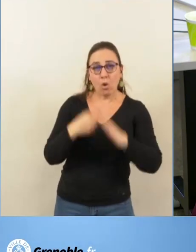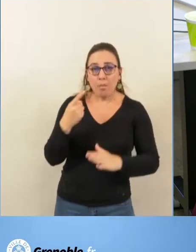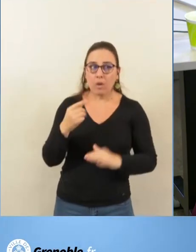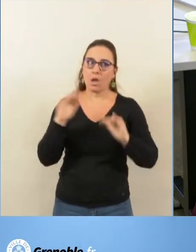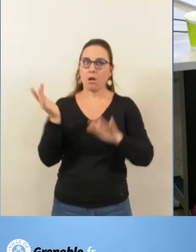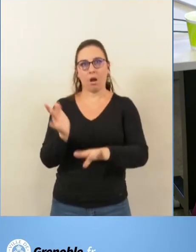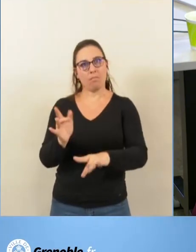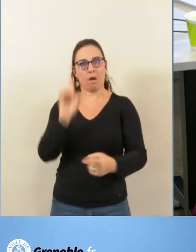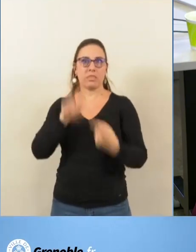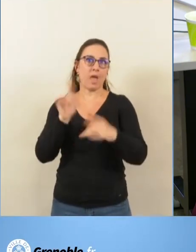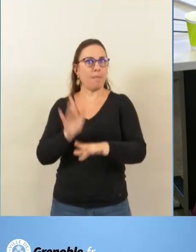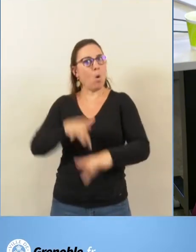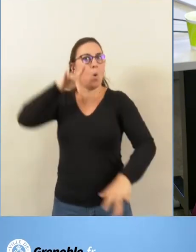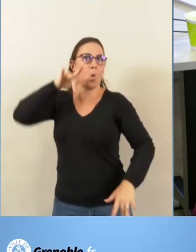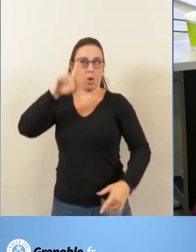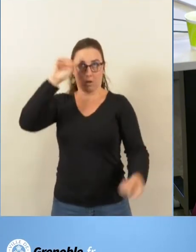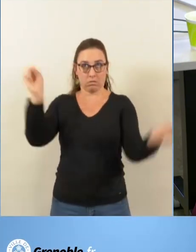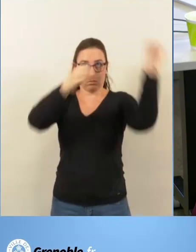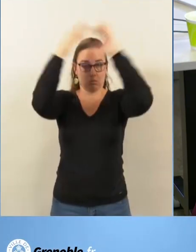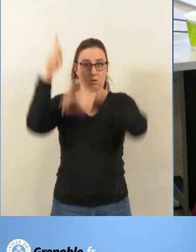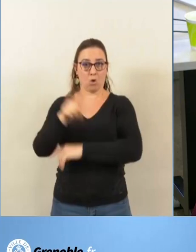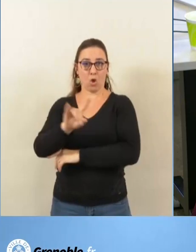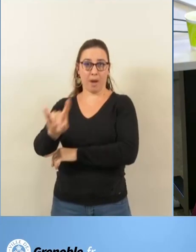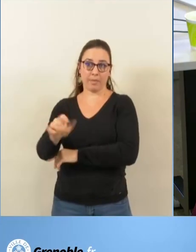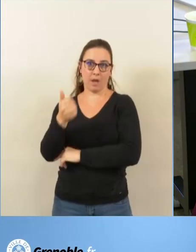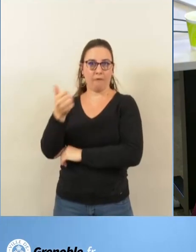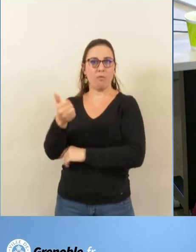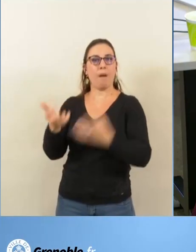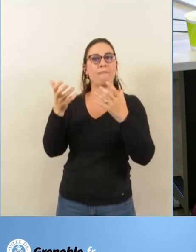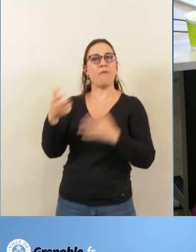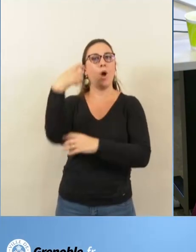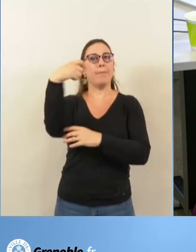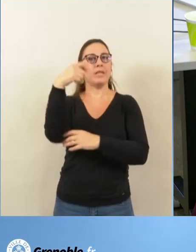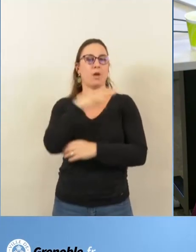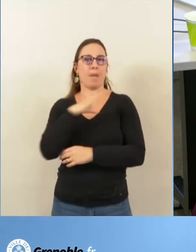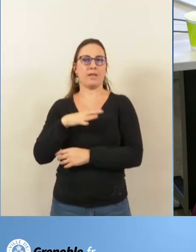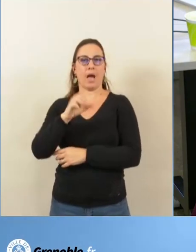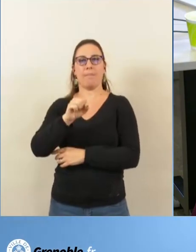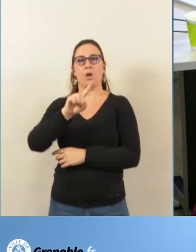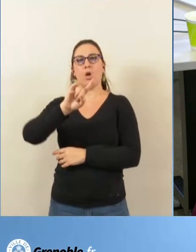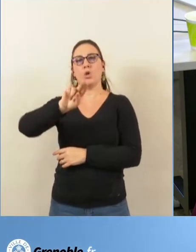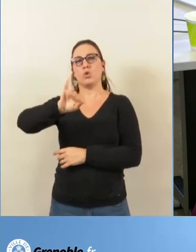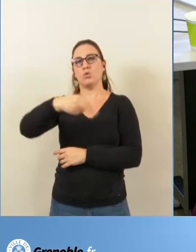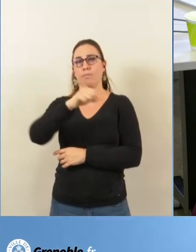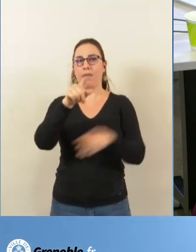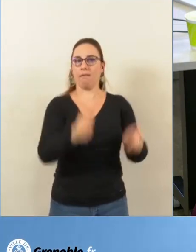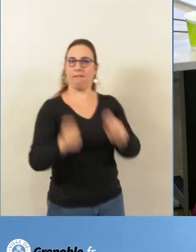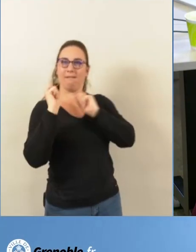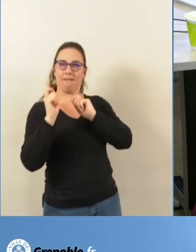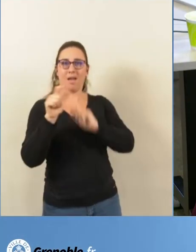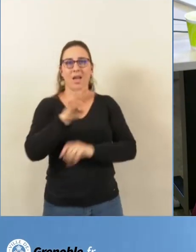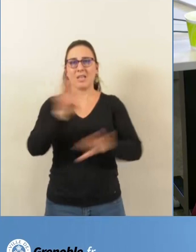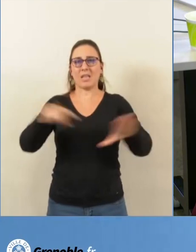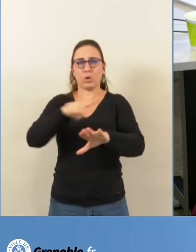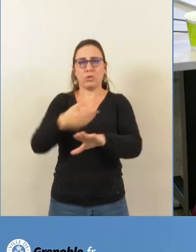sensibles je pense bien évidemment à Grenoble habitat donc vous voulez retirer la présidence à Barbara Schuman 48 heures avant une audience au tribunal